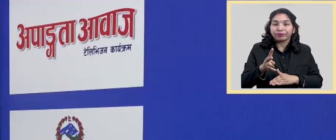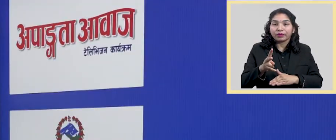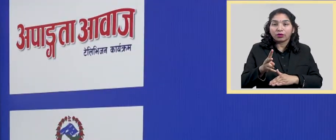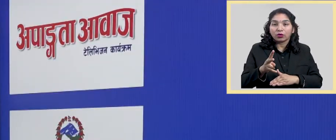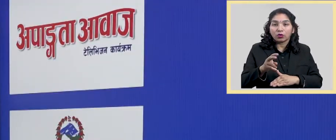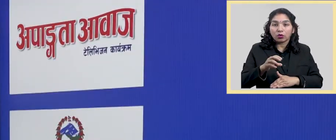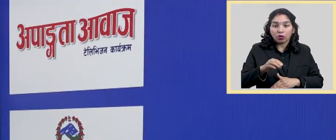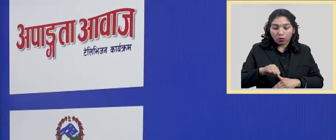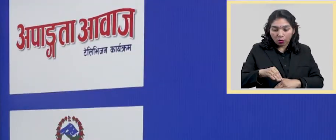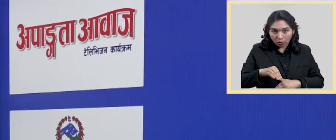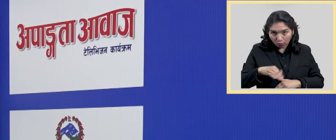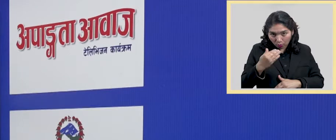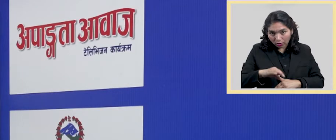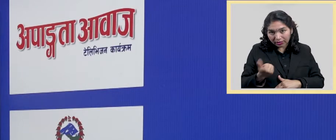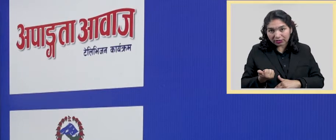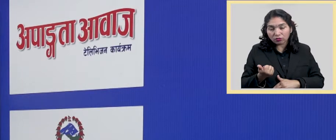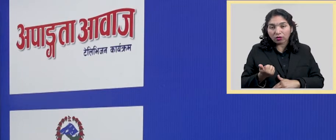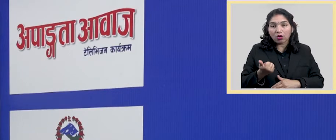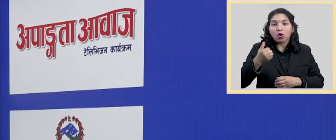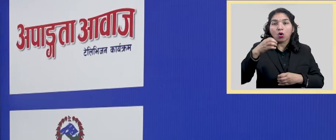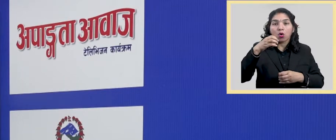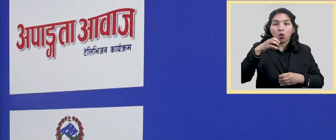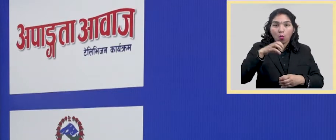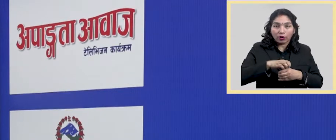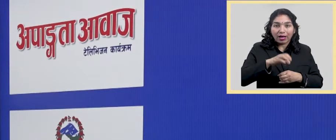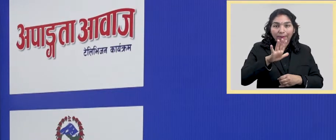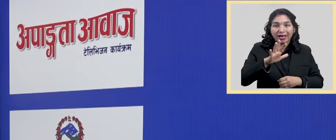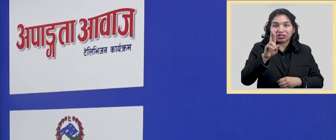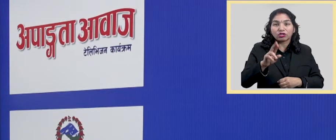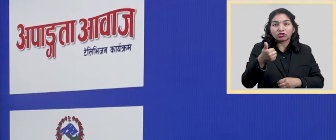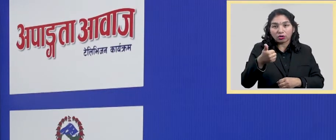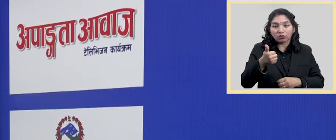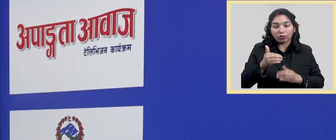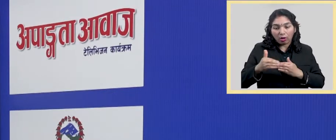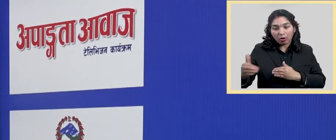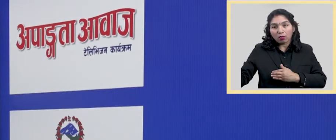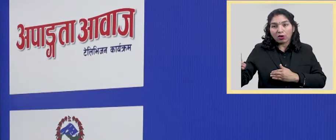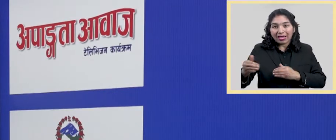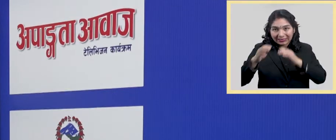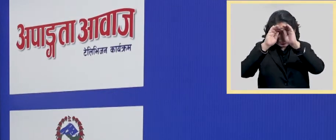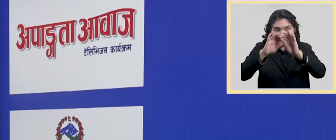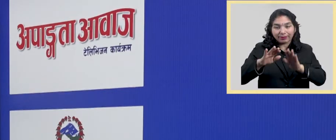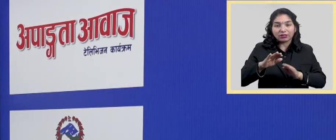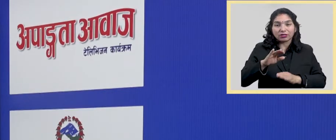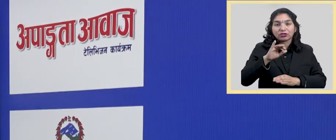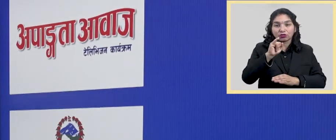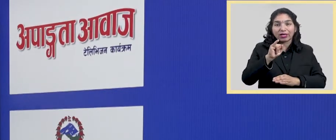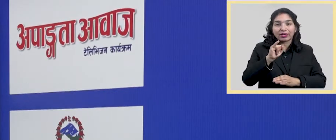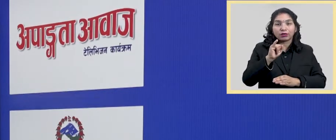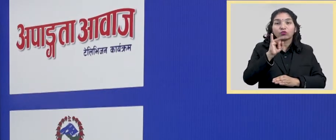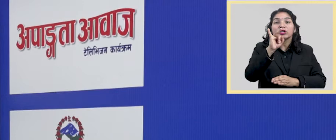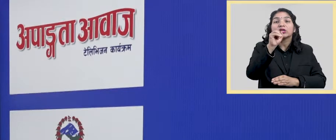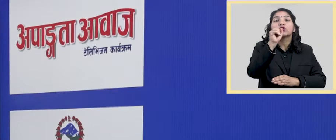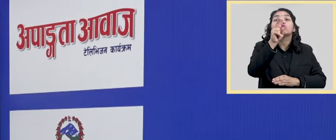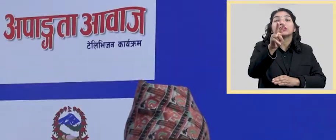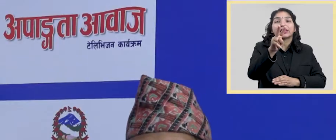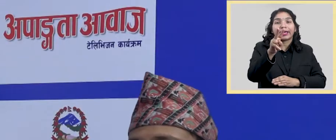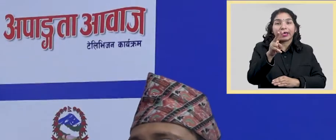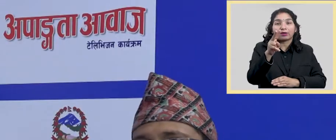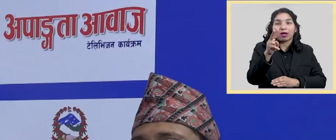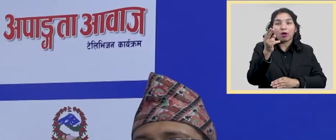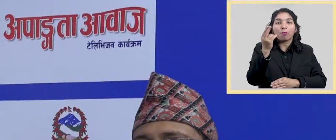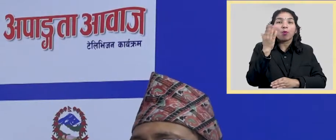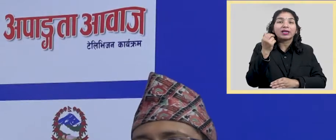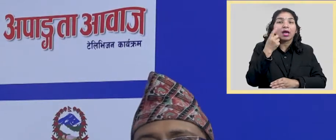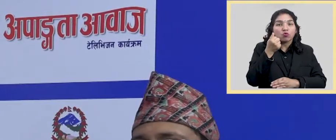यो गोकर्णसर नगरपालिकाको 5 र 6 नम्बरबाट तल्लो बेलको लागि सार्वजनिक शौचालय दुईवटा, एउटा महिला एउटा पुरुषको लागि र त्यो